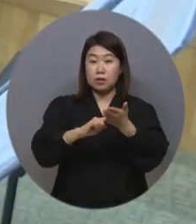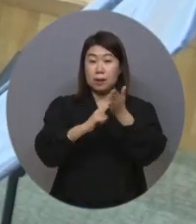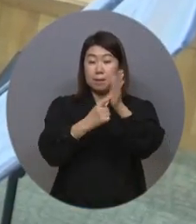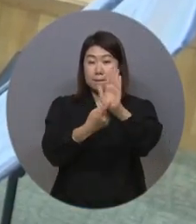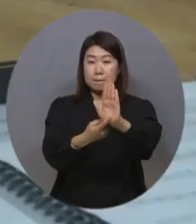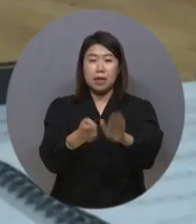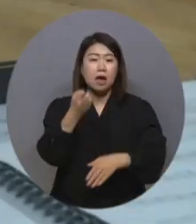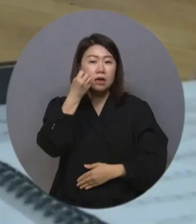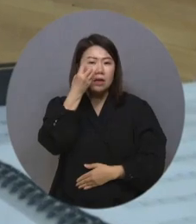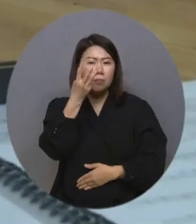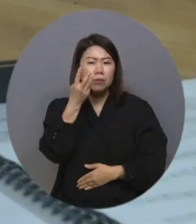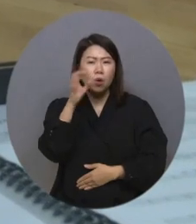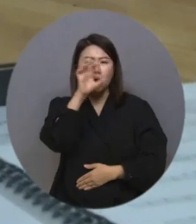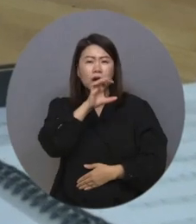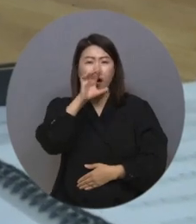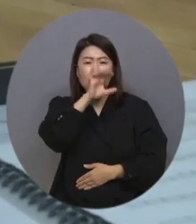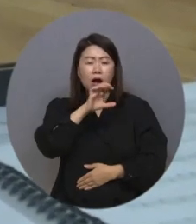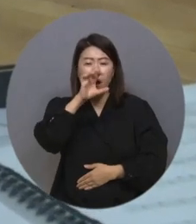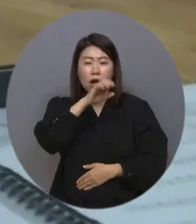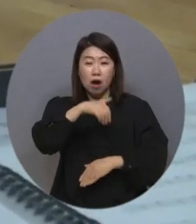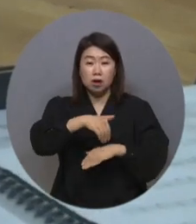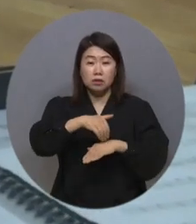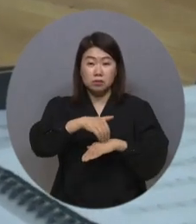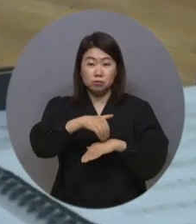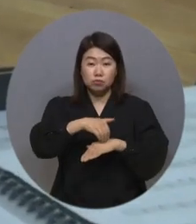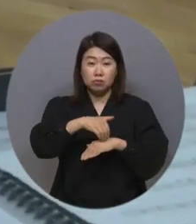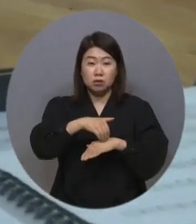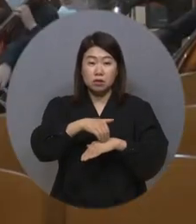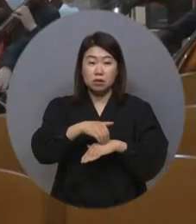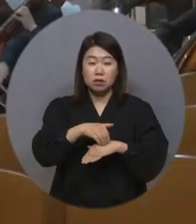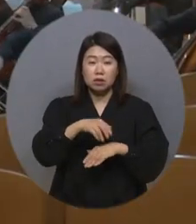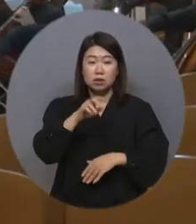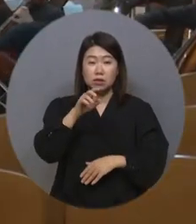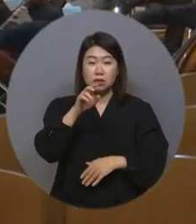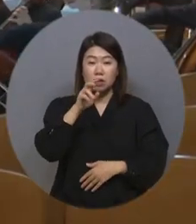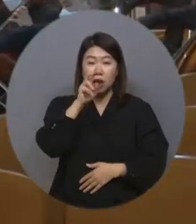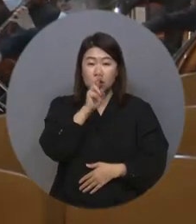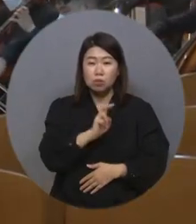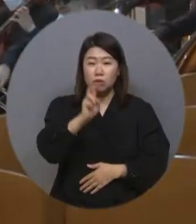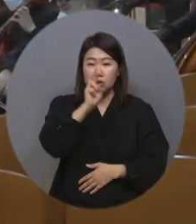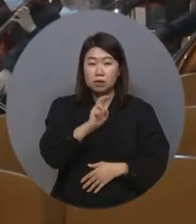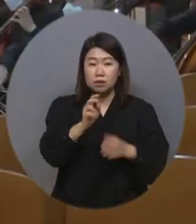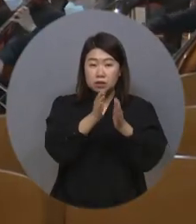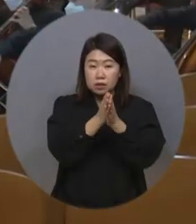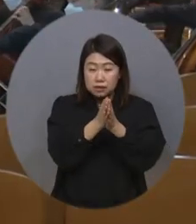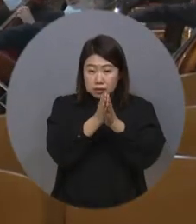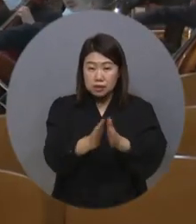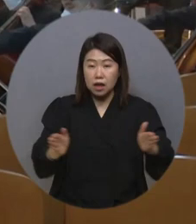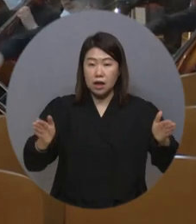3개월의 연습기간을 함께한 단원들의 하모니가 연주회 시작 전부터 공연장에 울려 퍼집니다.